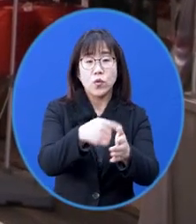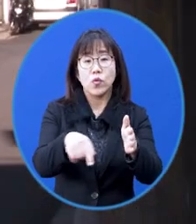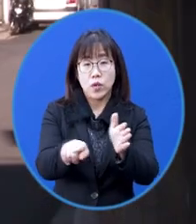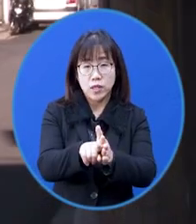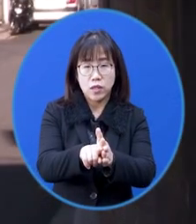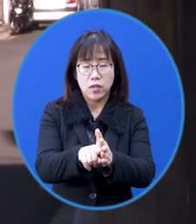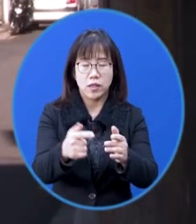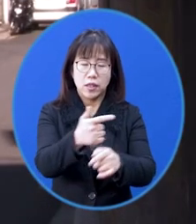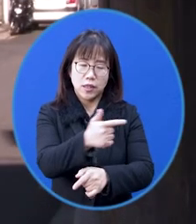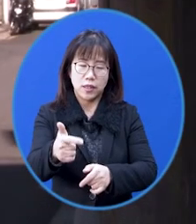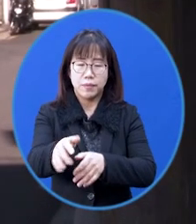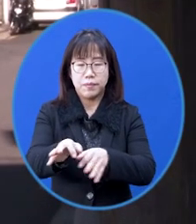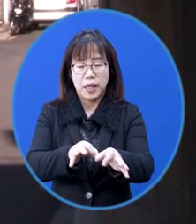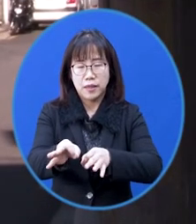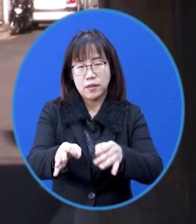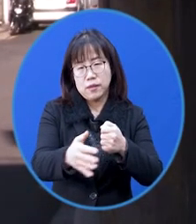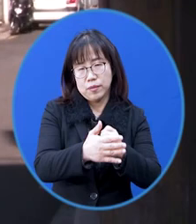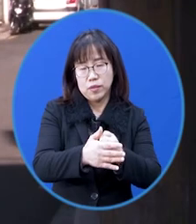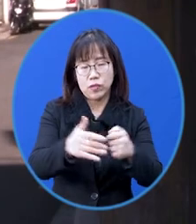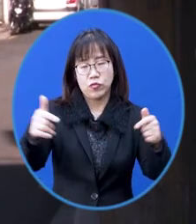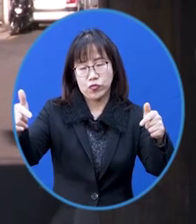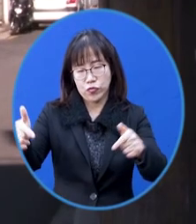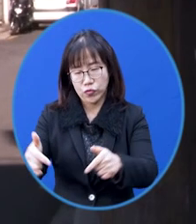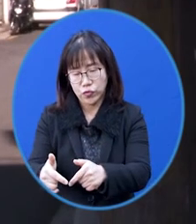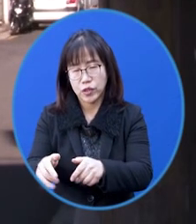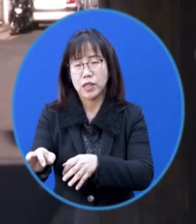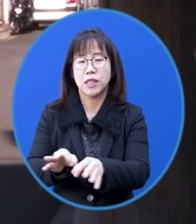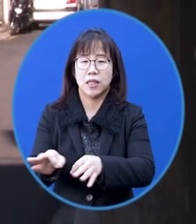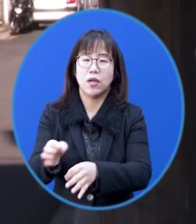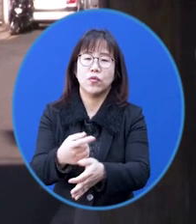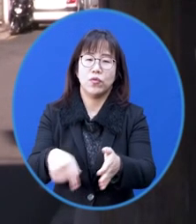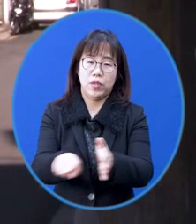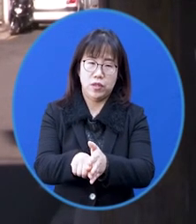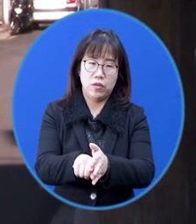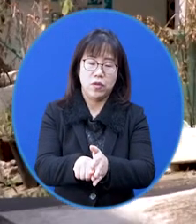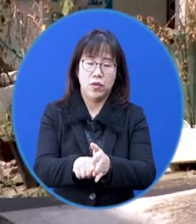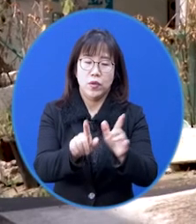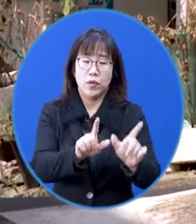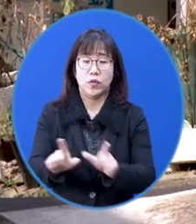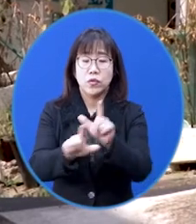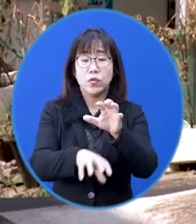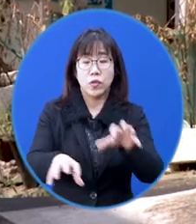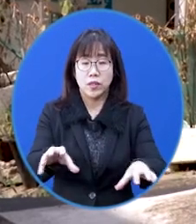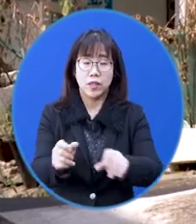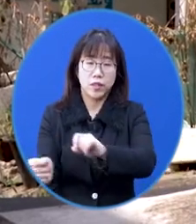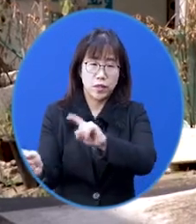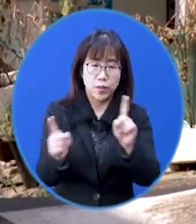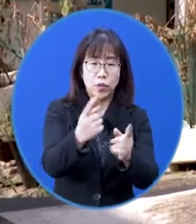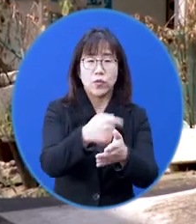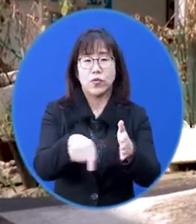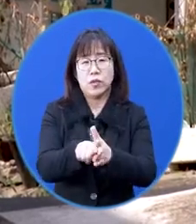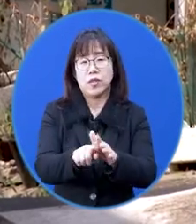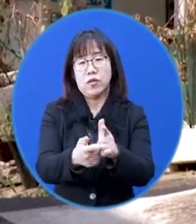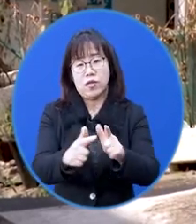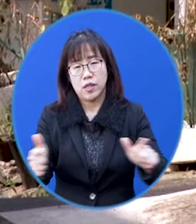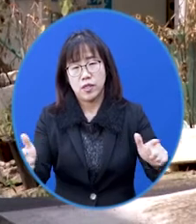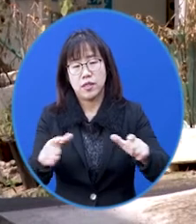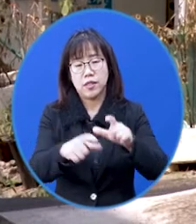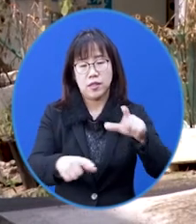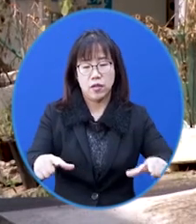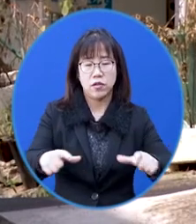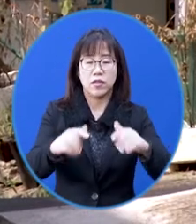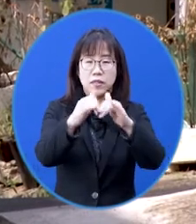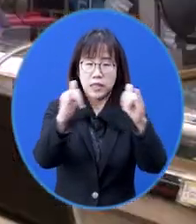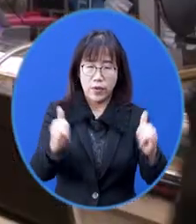돼 대형마트로 인해 쇠퇴한 전통시장과 인근 주거지 환경 개선, 공동체 회복 등을 통해